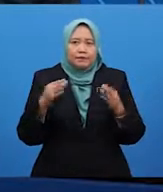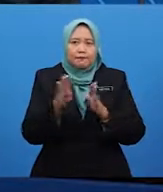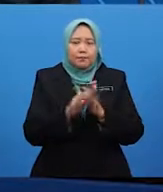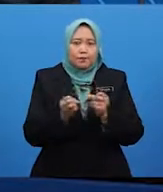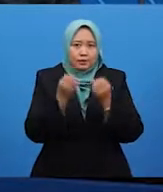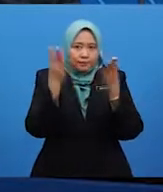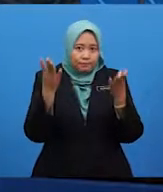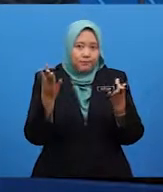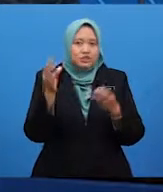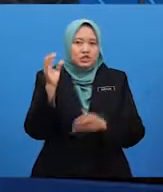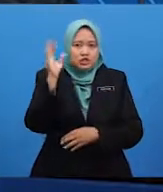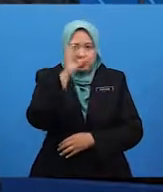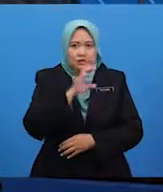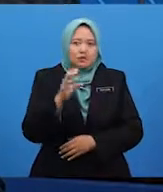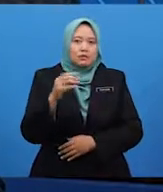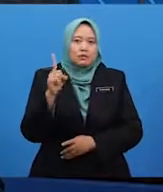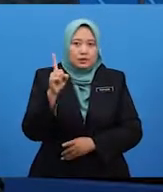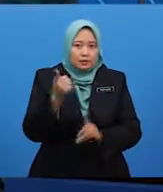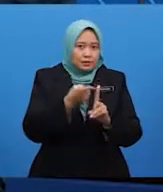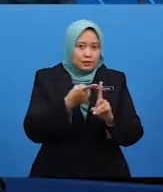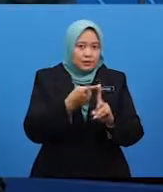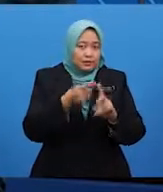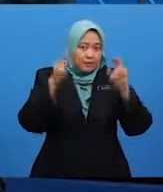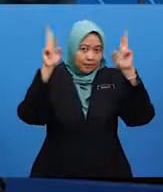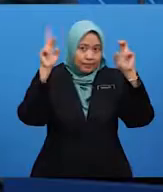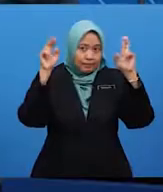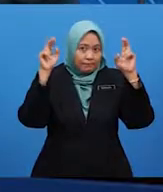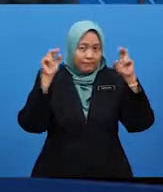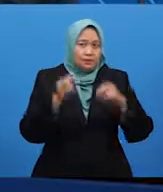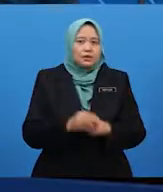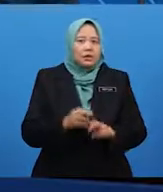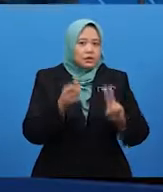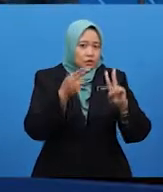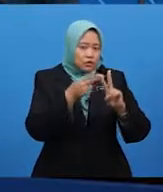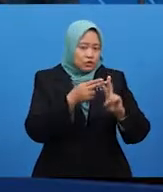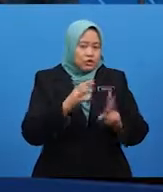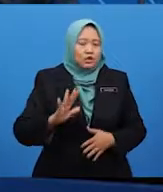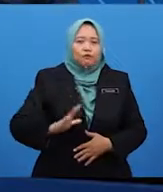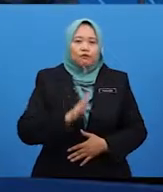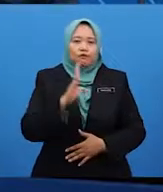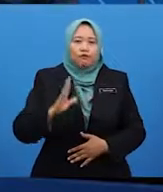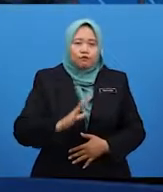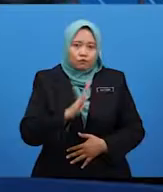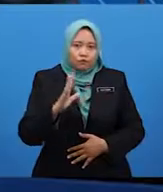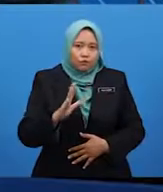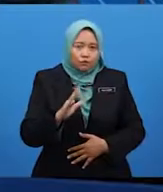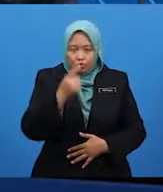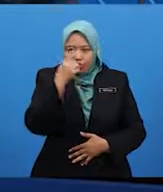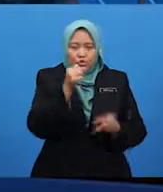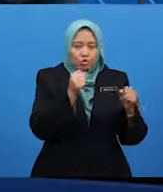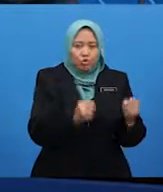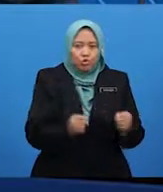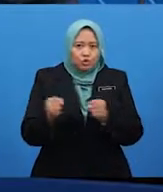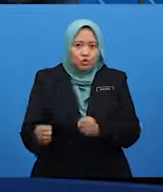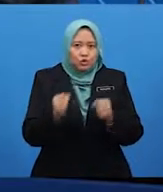ada subjek iaitu tema dan hal benda. Yang kedua, kita ada aspek formal iaitu komposisi dalam menyusun atur unsur